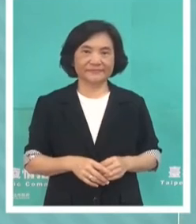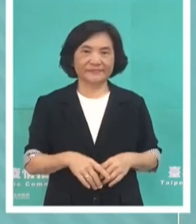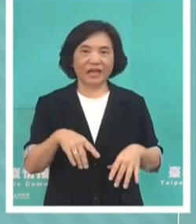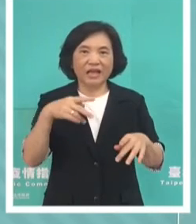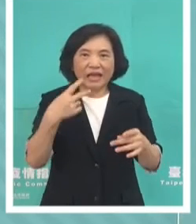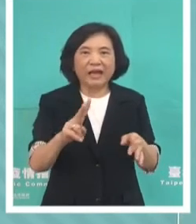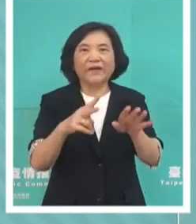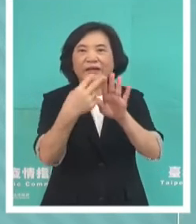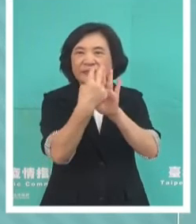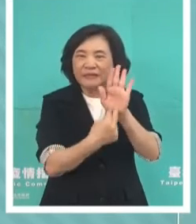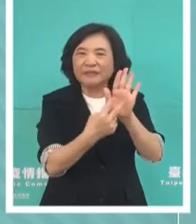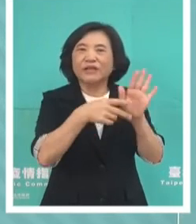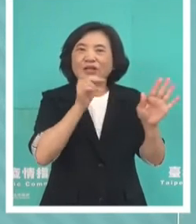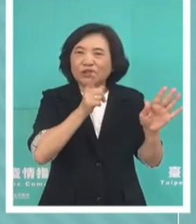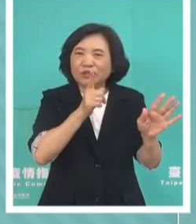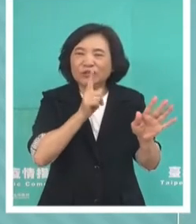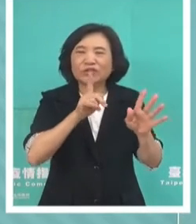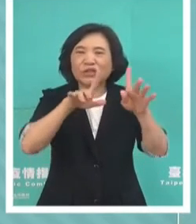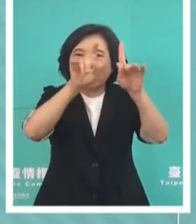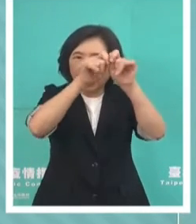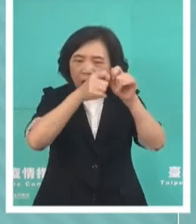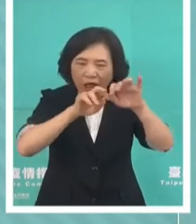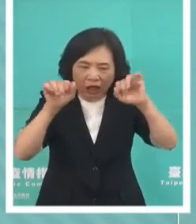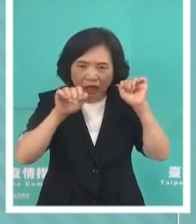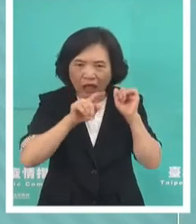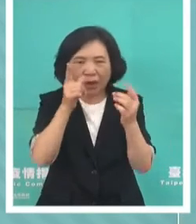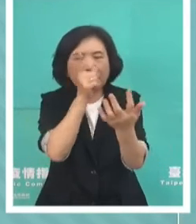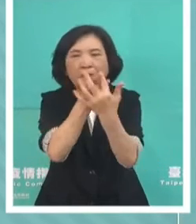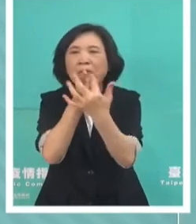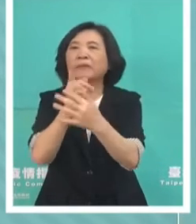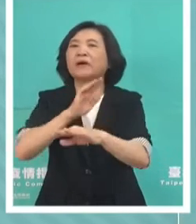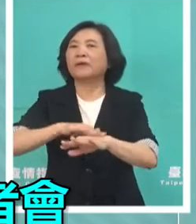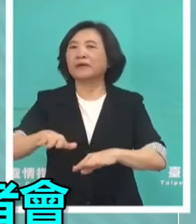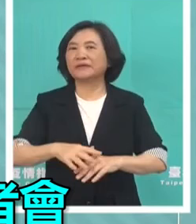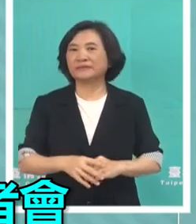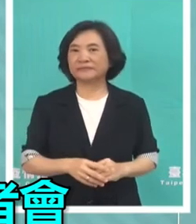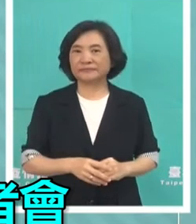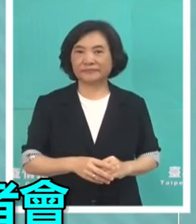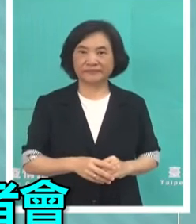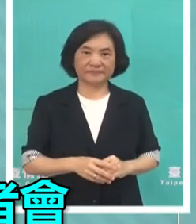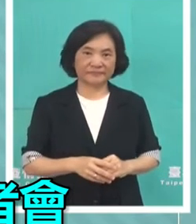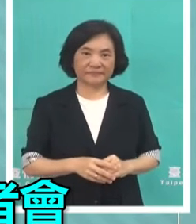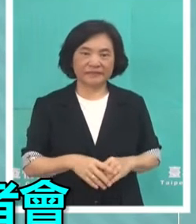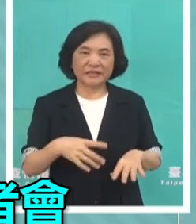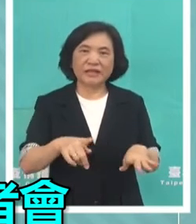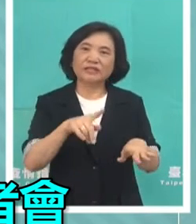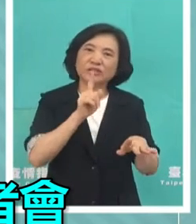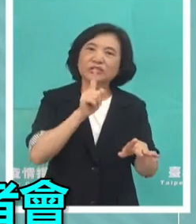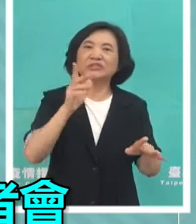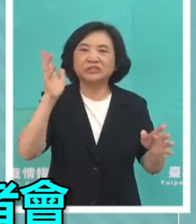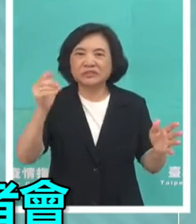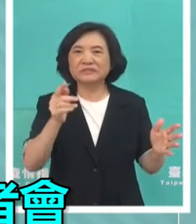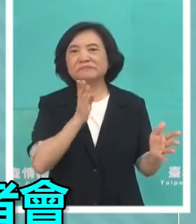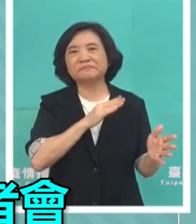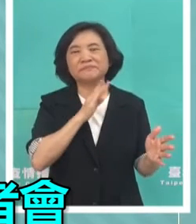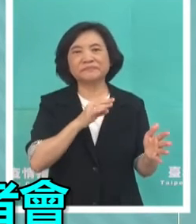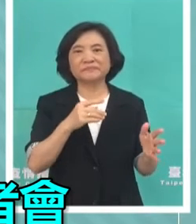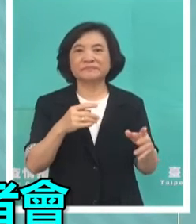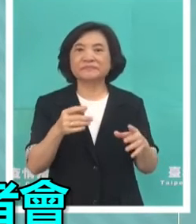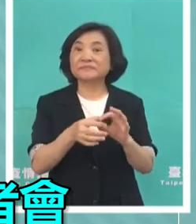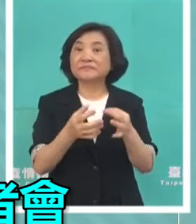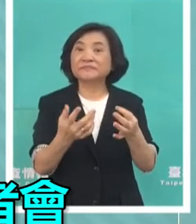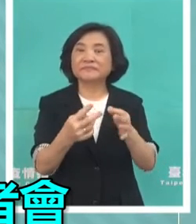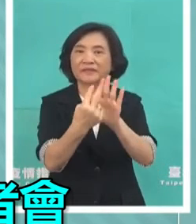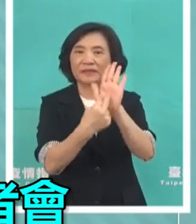月结式，你知道吗？会更让人家看破手脚的。什么意思？你知道？因为我们因应那